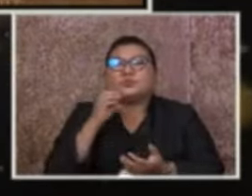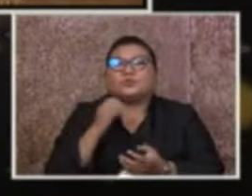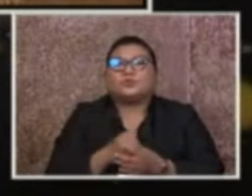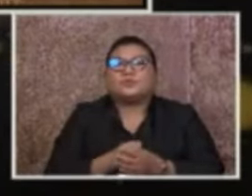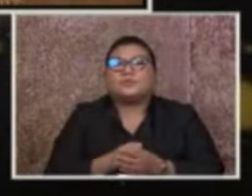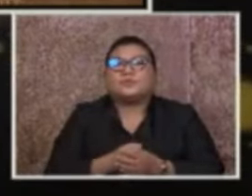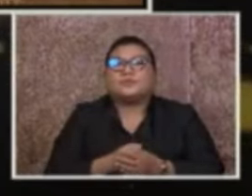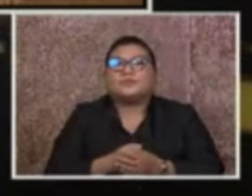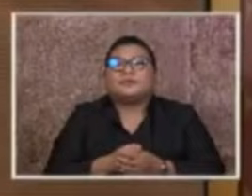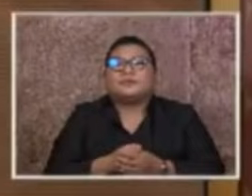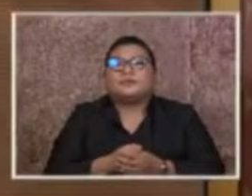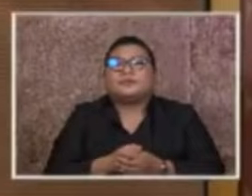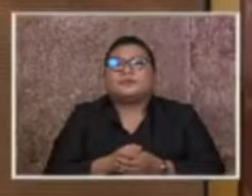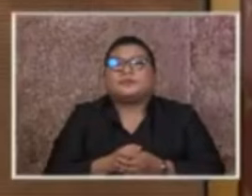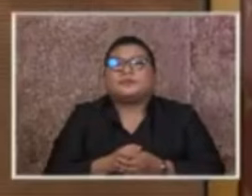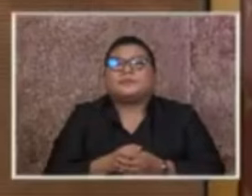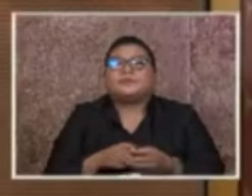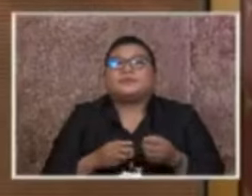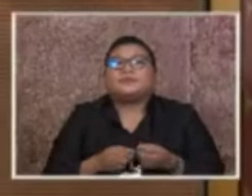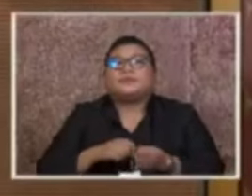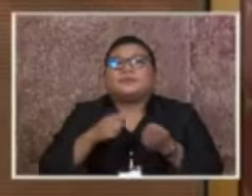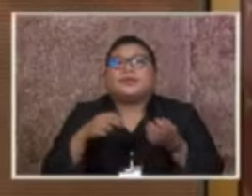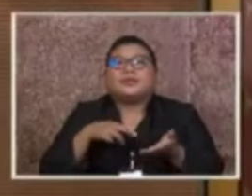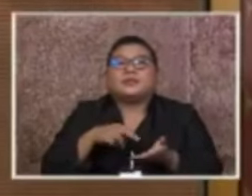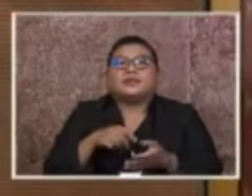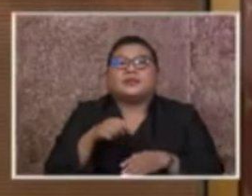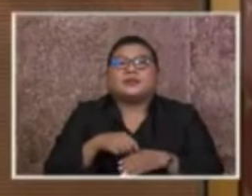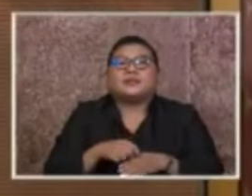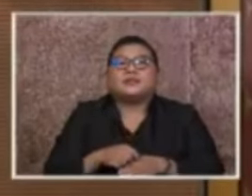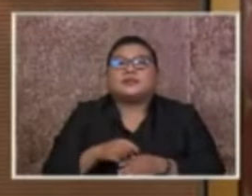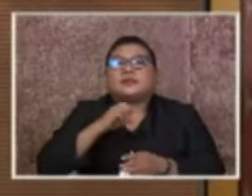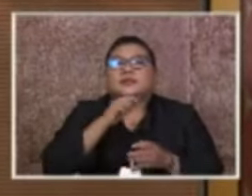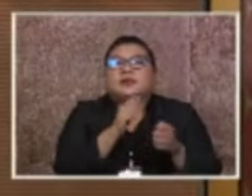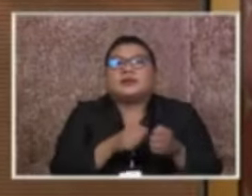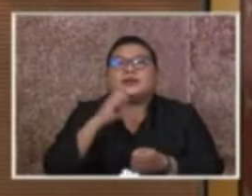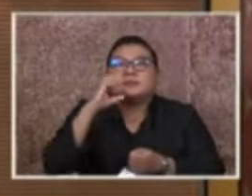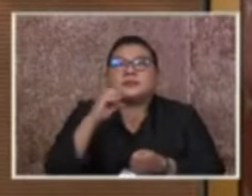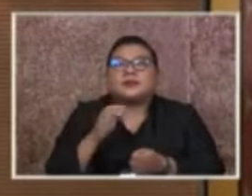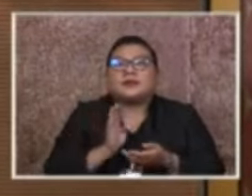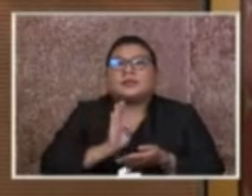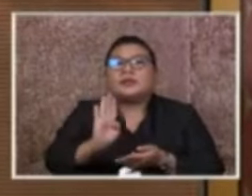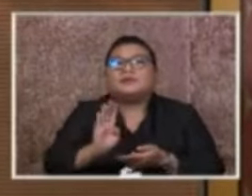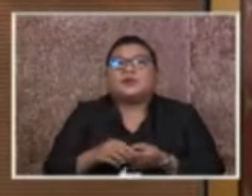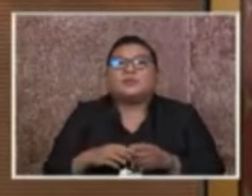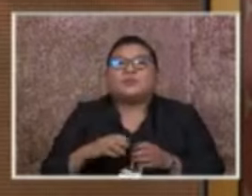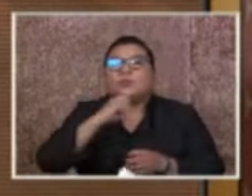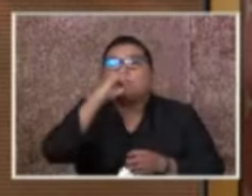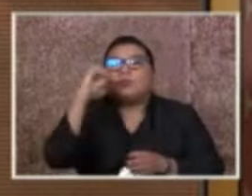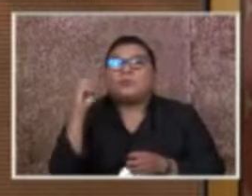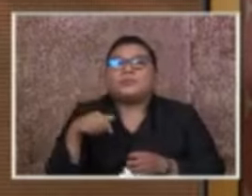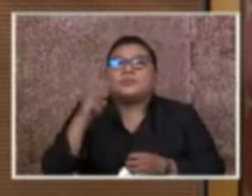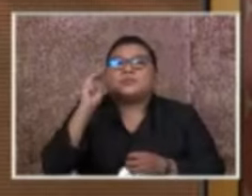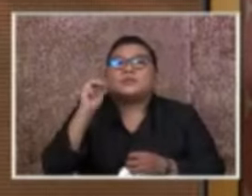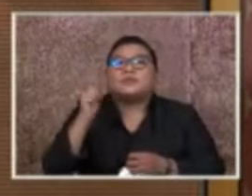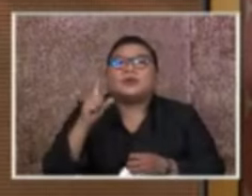kariubali tentang perbaikan jalan yang rusak ya di galian kami ke depan mengoptimalkan tentang muatan daripada